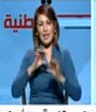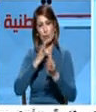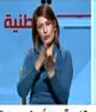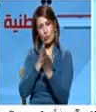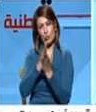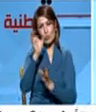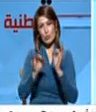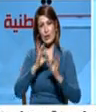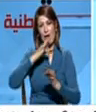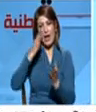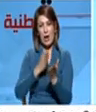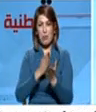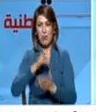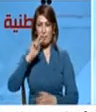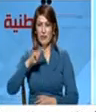الحقيقه